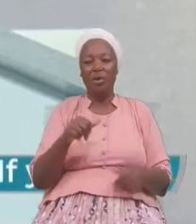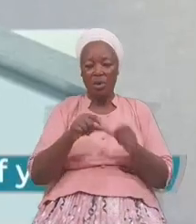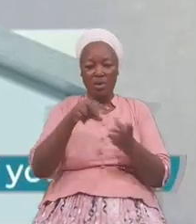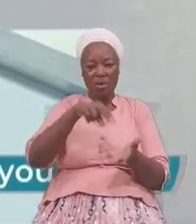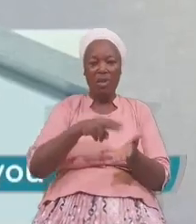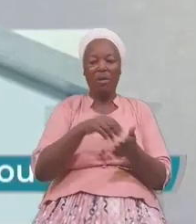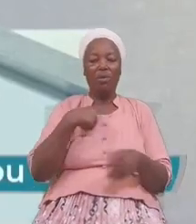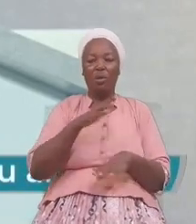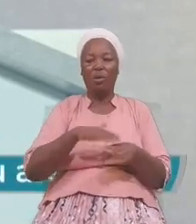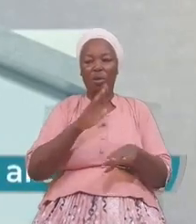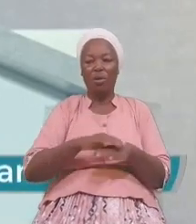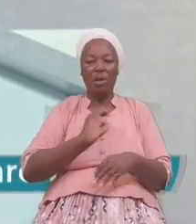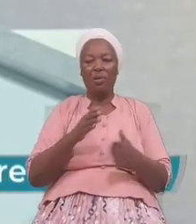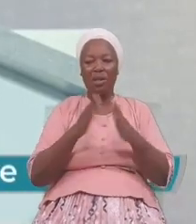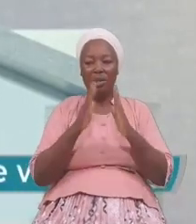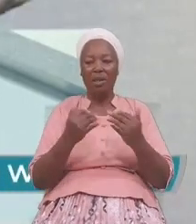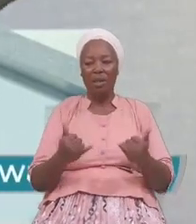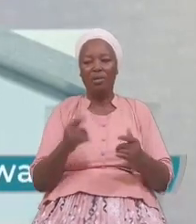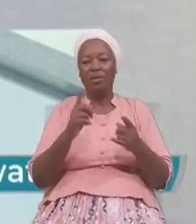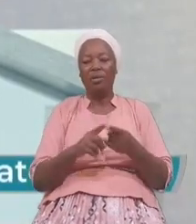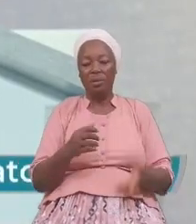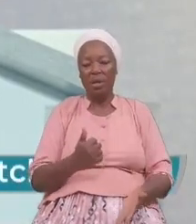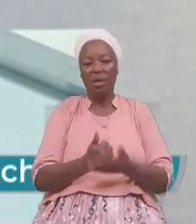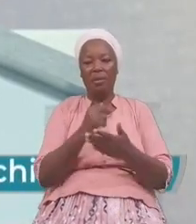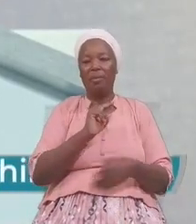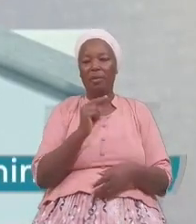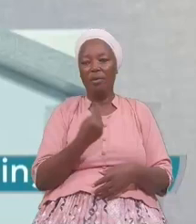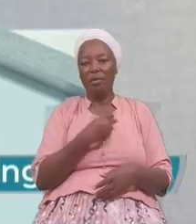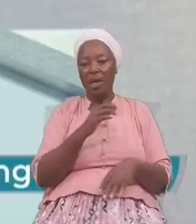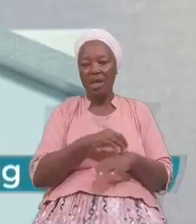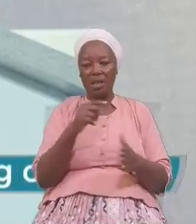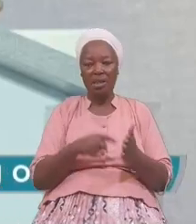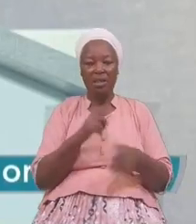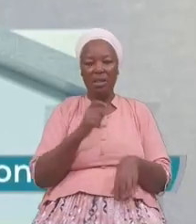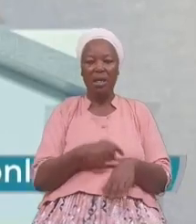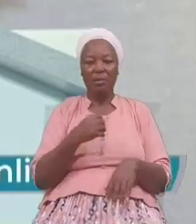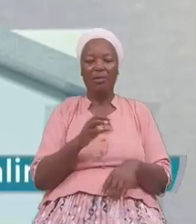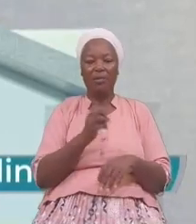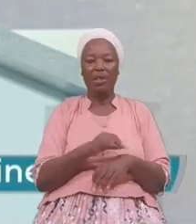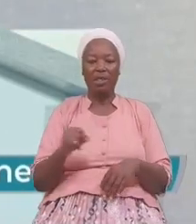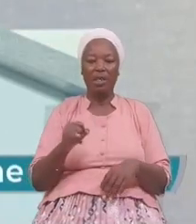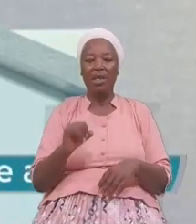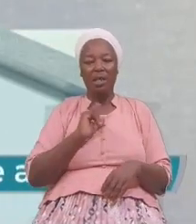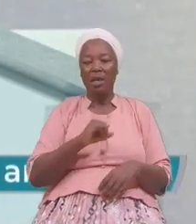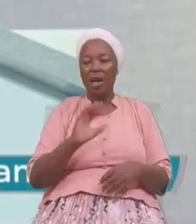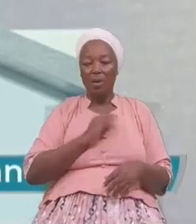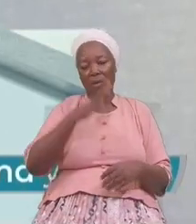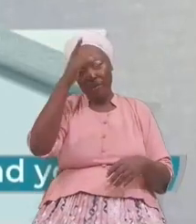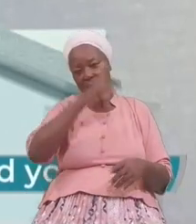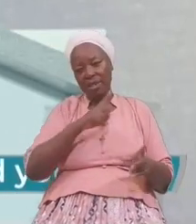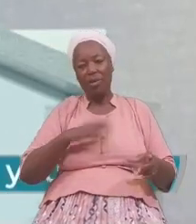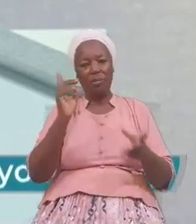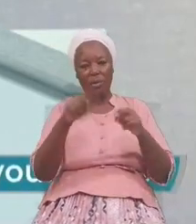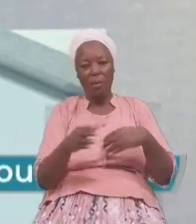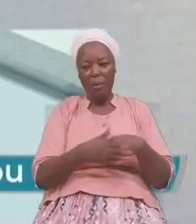Notre pasteur va nous aider pour cette période de conseil. Je reviendrai et vos